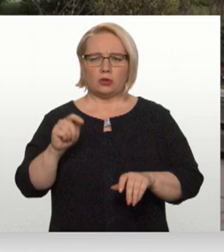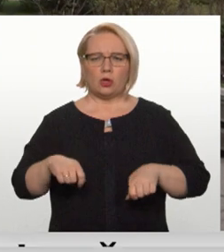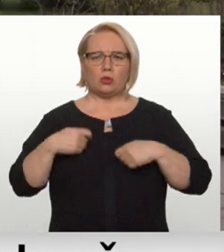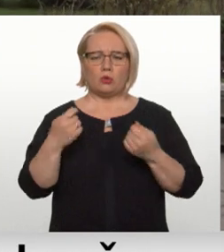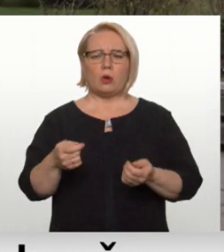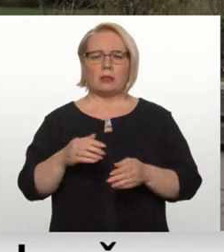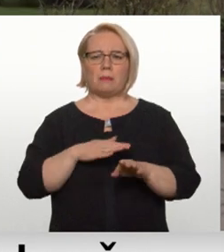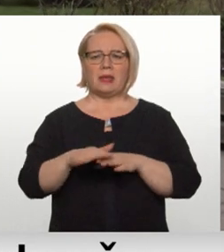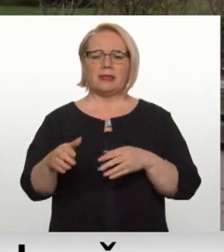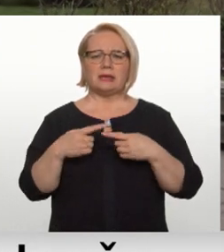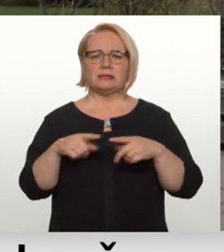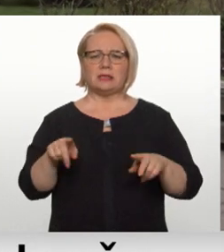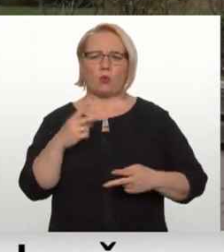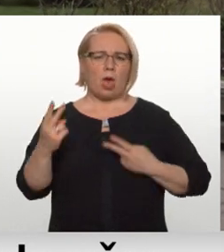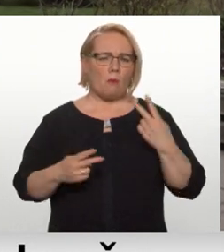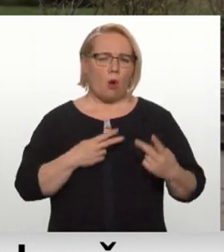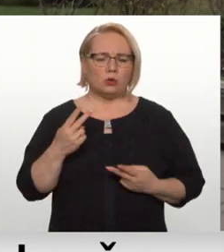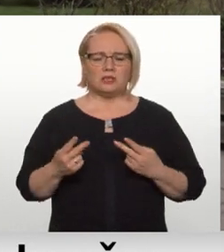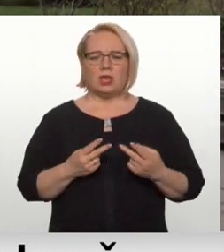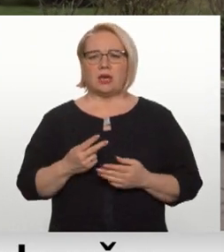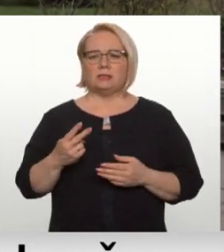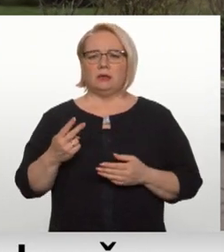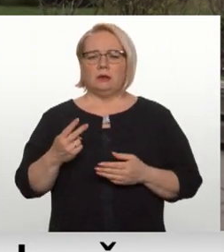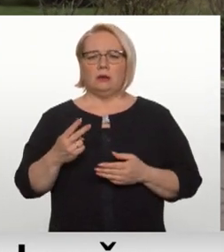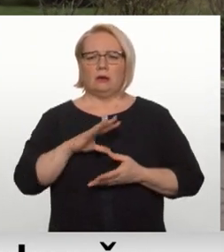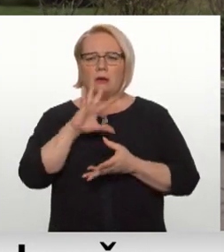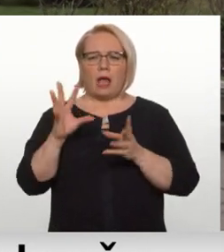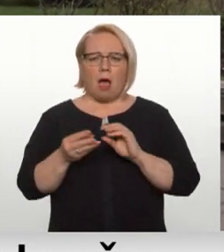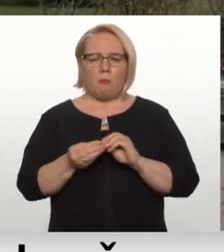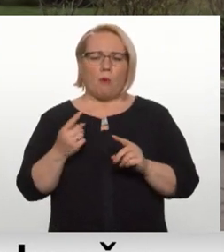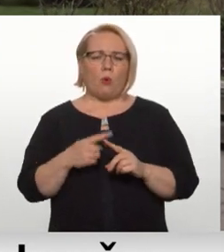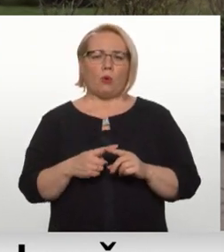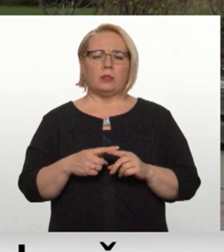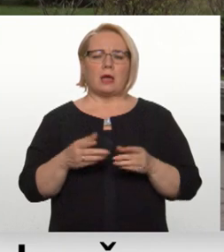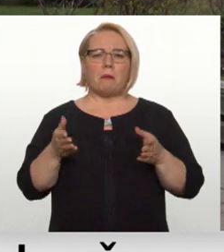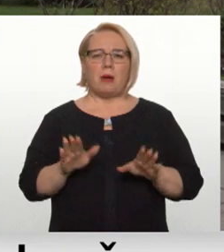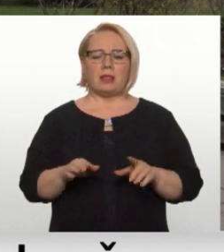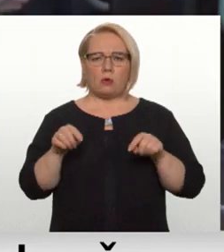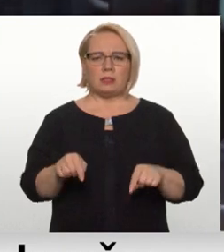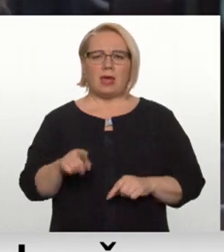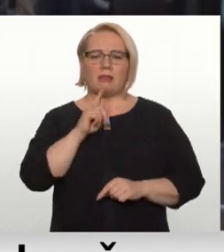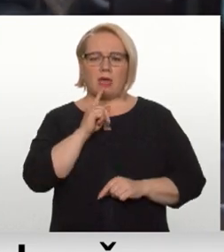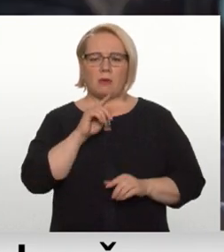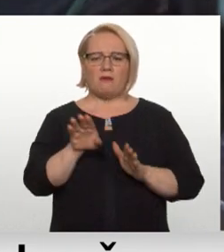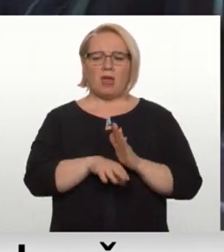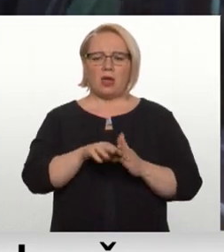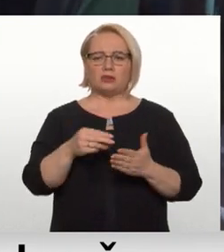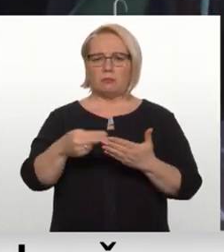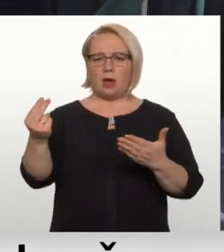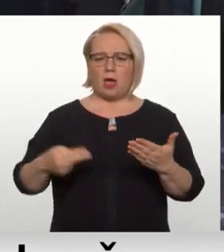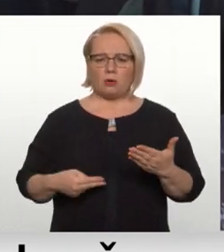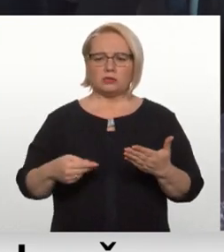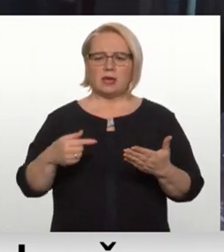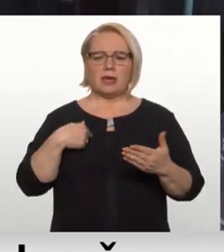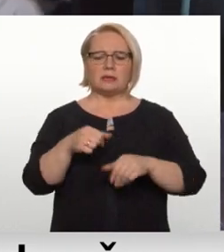pilnīgi citu emociju gammu un kad... Paliekot te Liepājā un vienkārši parakstoties, es